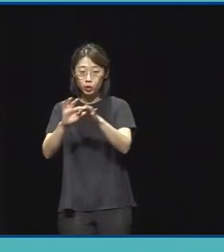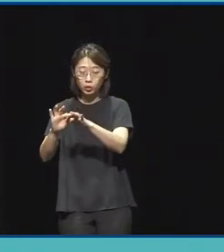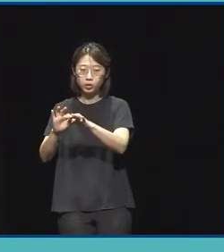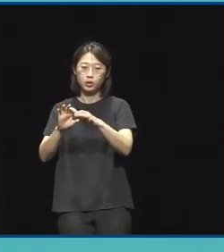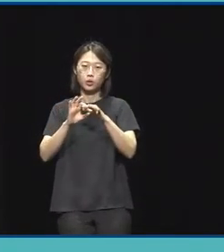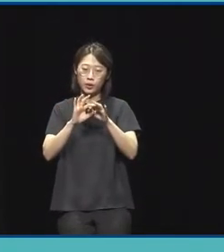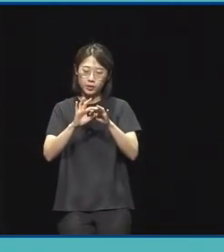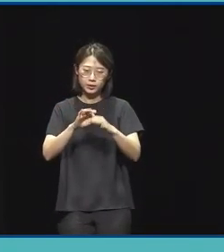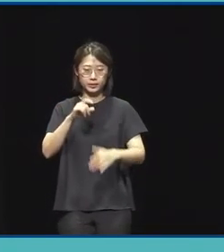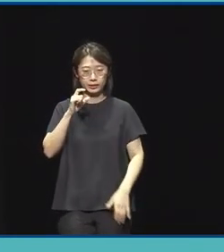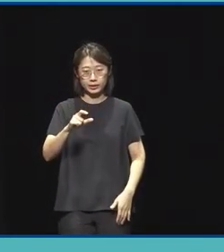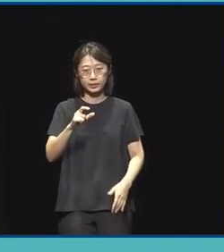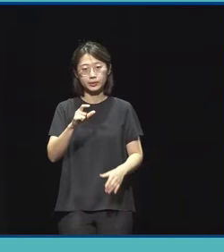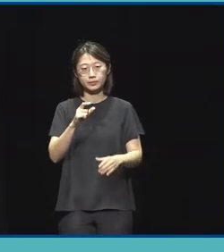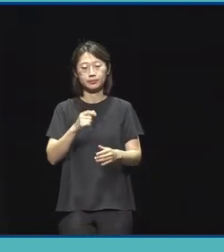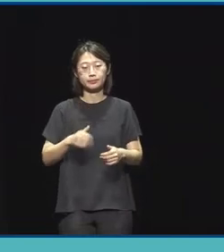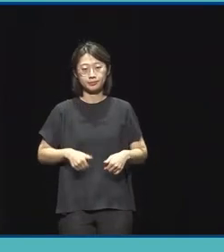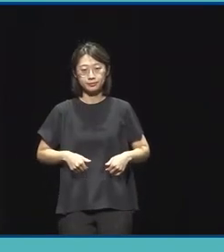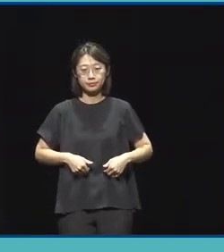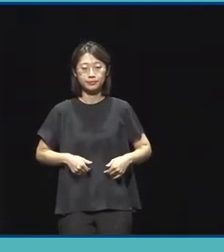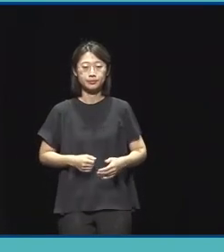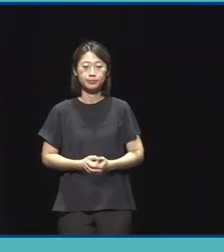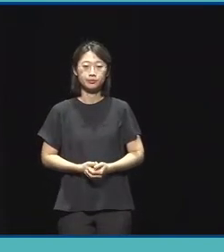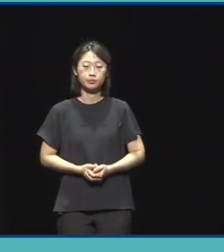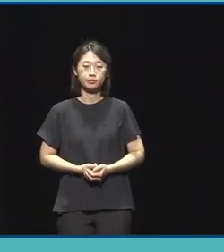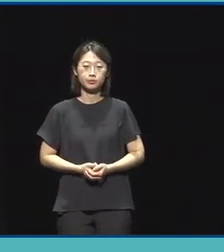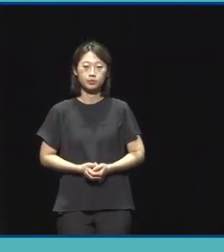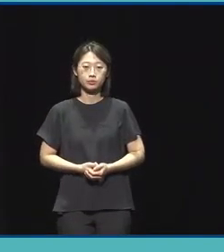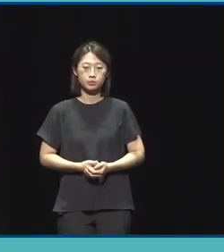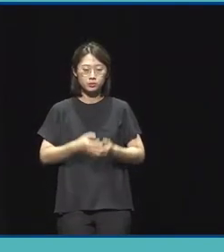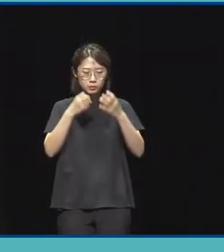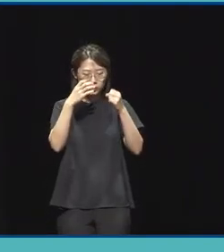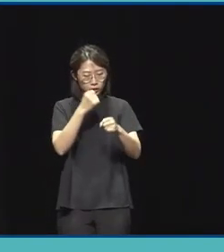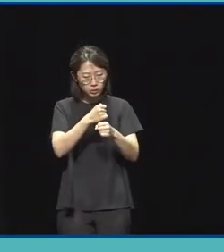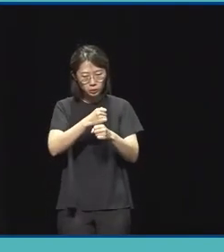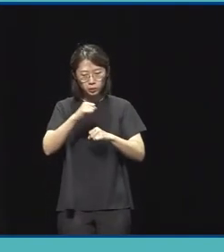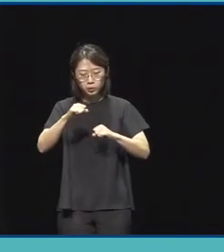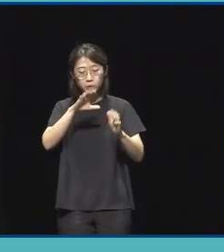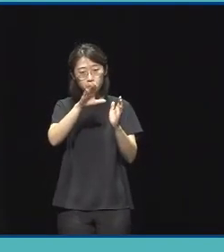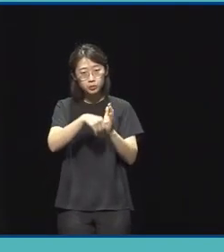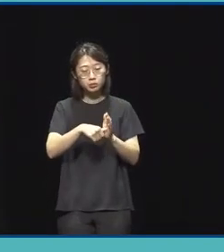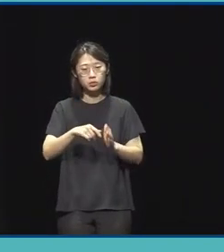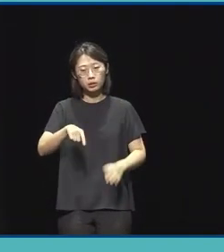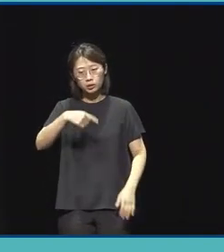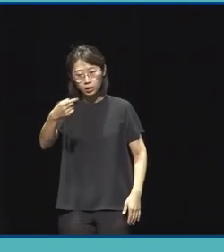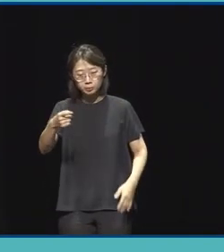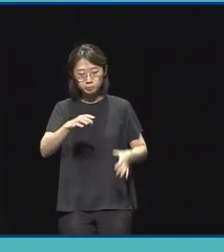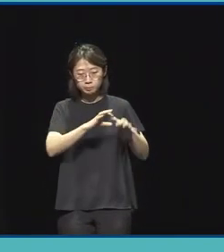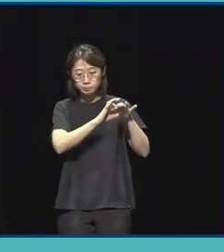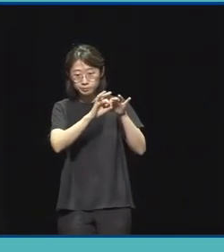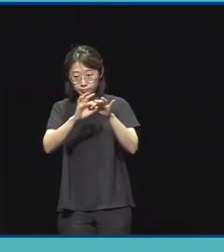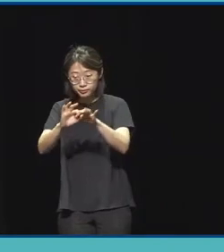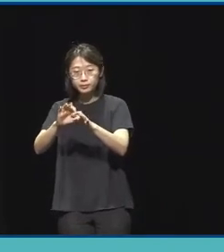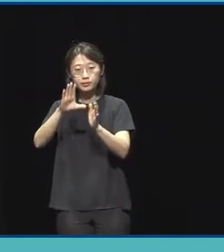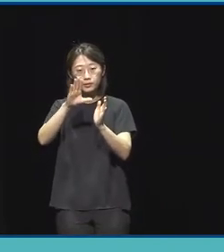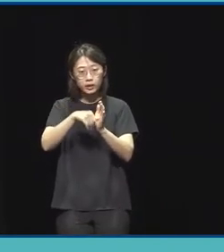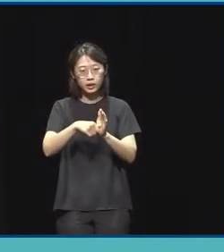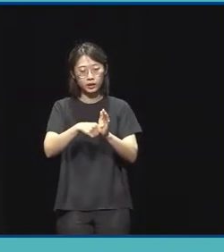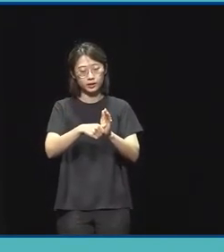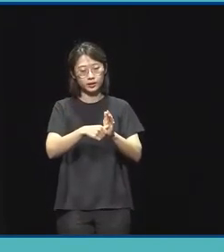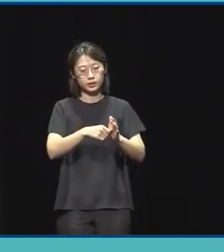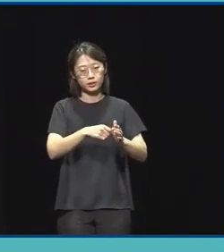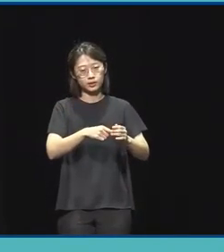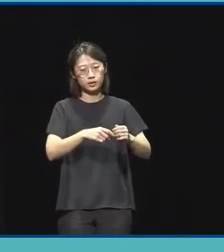강화해 나가고자 합니다 창작 활동에 우수한 성과들이 다음 단계로 이어질 수 있도록 튼튼한